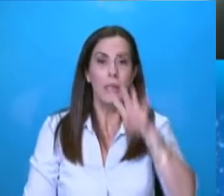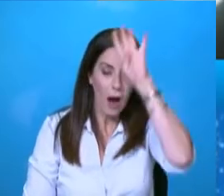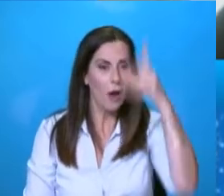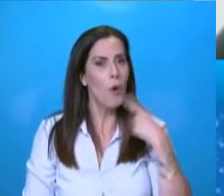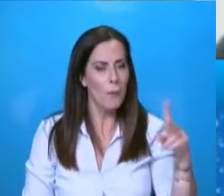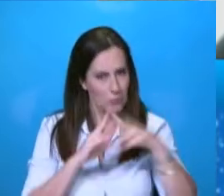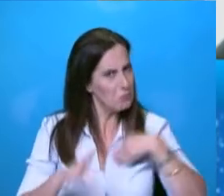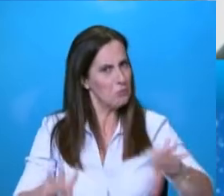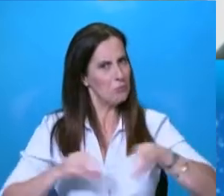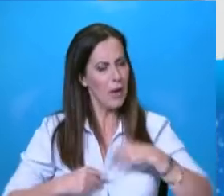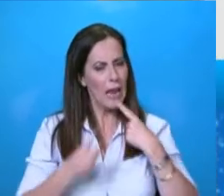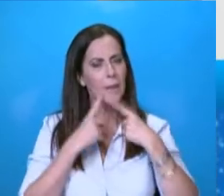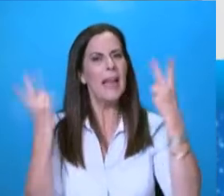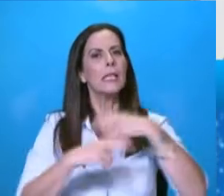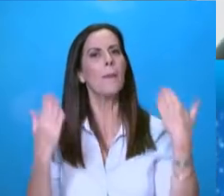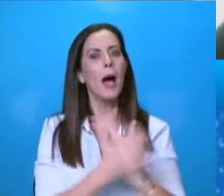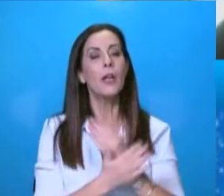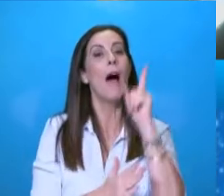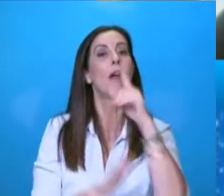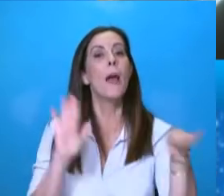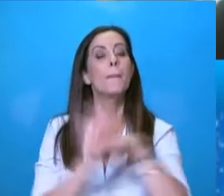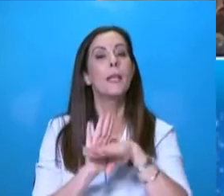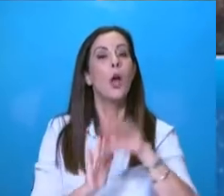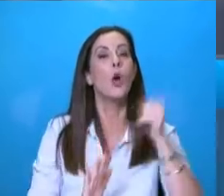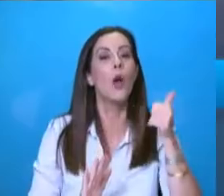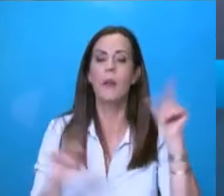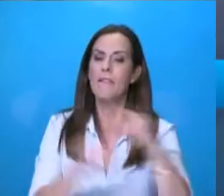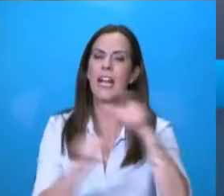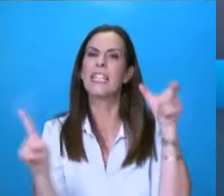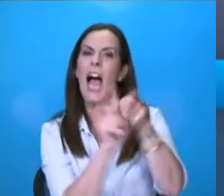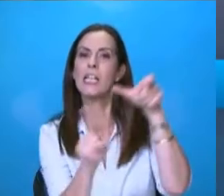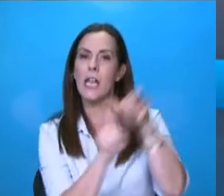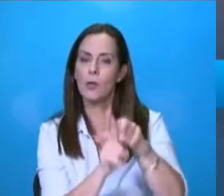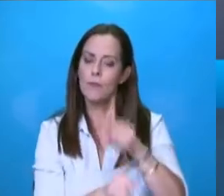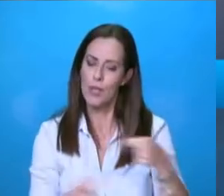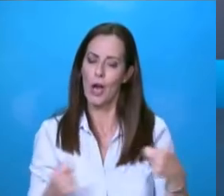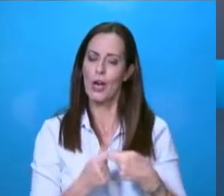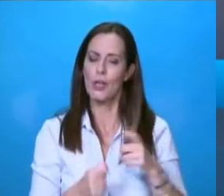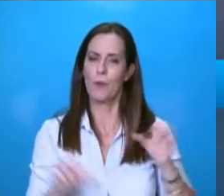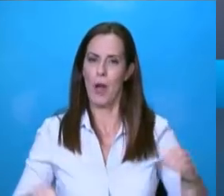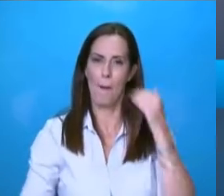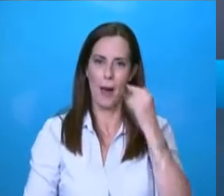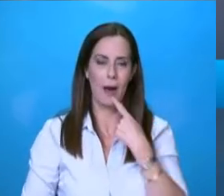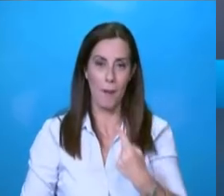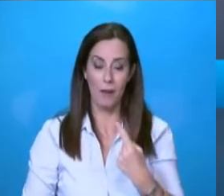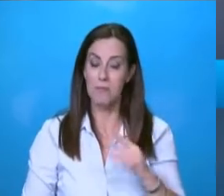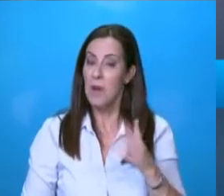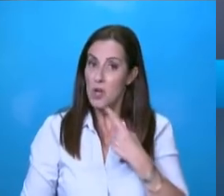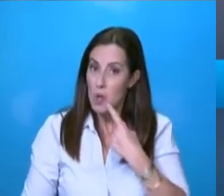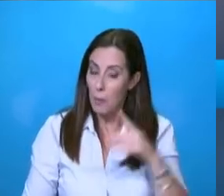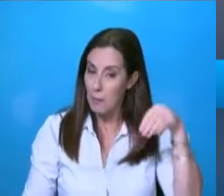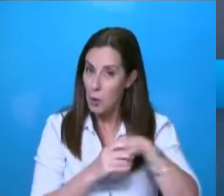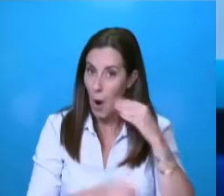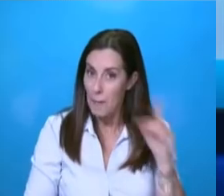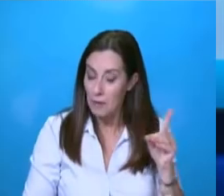נסכים למסע ומתן על הסכם חדש, בתנאי שקודם כל יוסרו הסנקציות. וזה ההקשר של הדברים של טראמפ. אחת הערכות שבכירים בבית